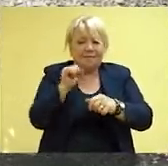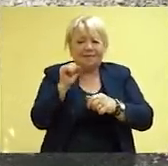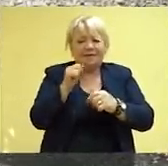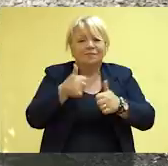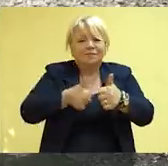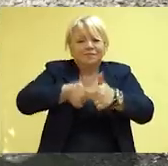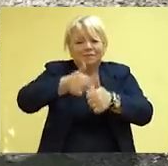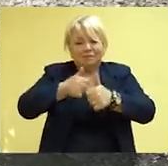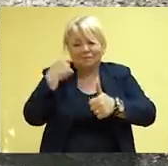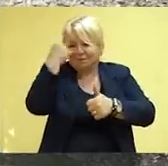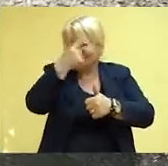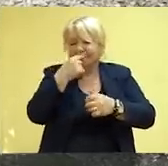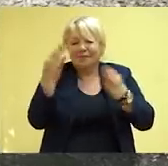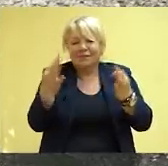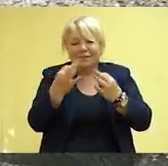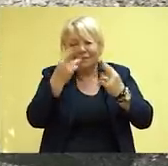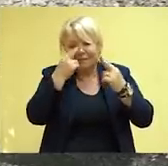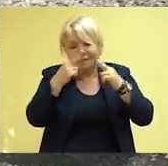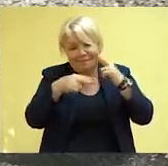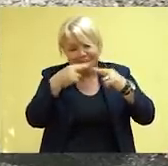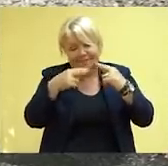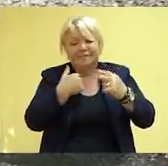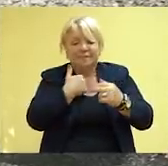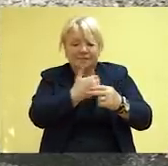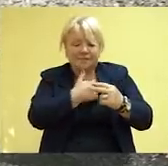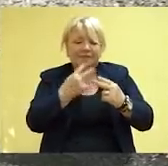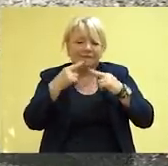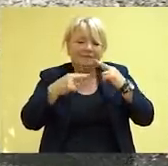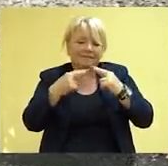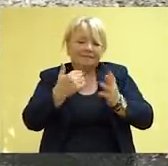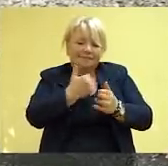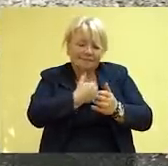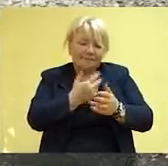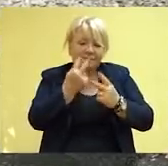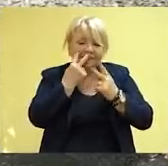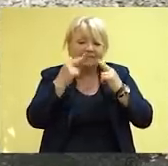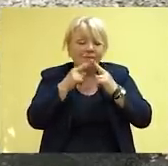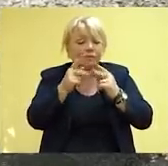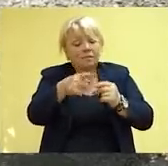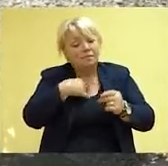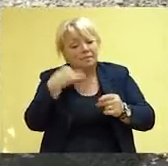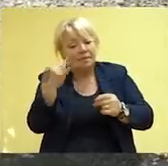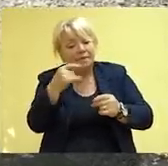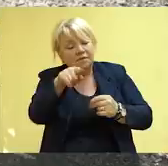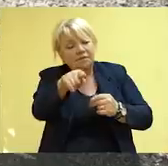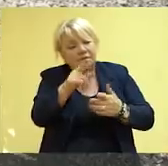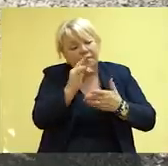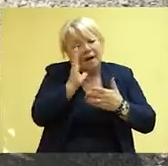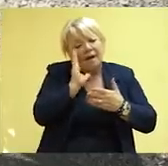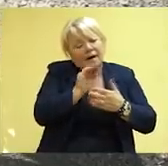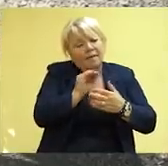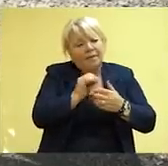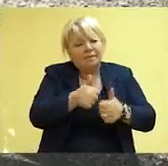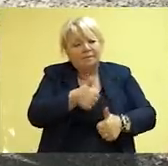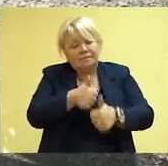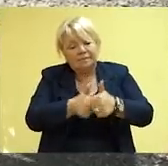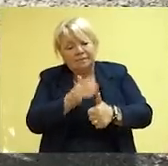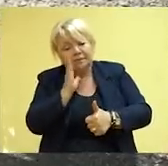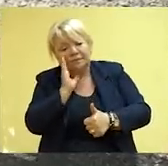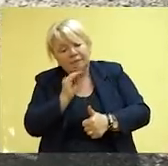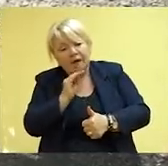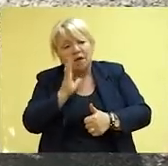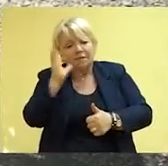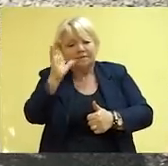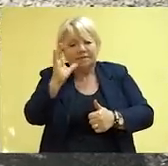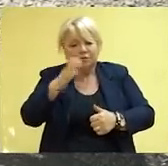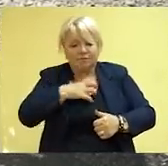რაღაცა ყურადღების ცენტრში ყოფნა მაგრამ დრაგზე რო პირველად უნდა მივიღო მონაწილეობა აი შეგრძნება მაინტერესებს იმიტომ რომ ფაქტურად მეორე ეტაპზე